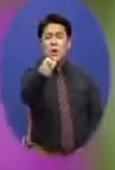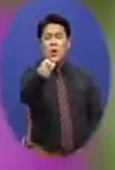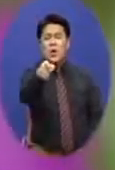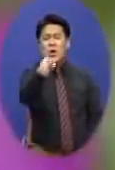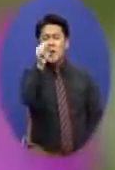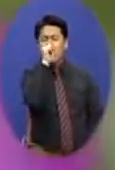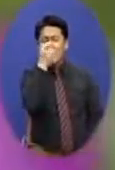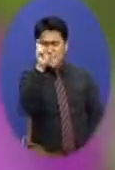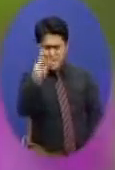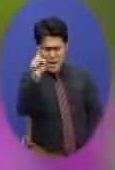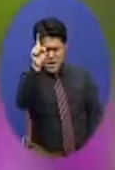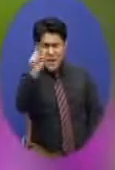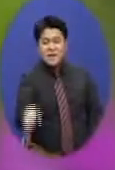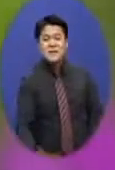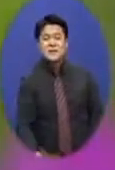하늘도 파냈다고